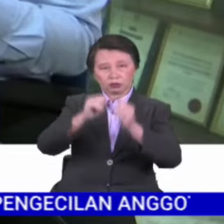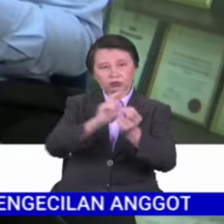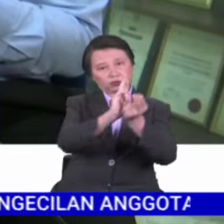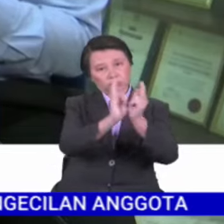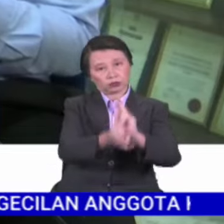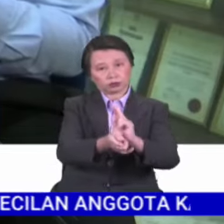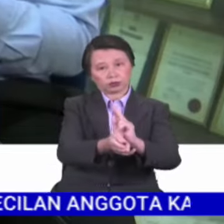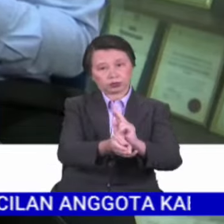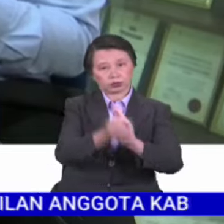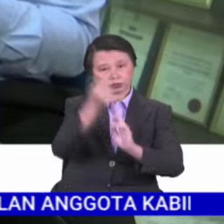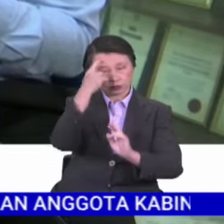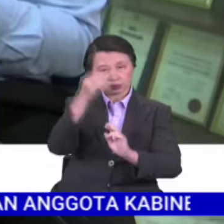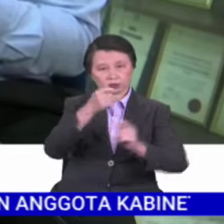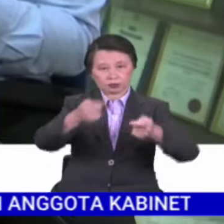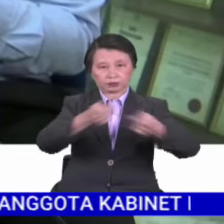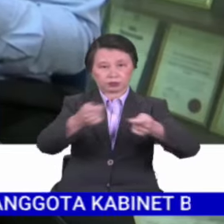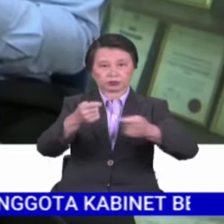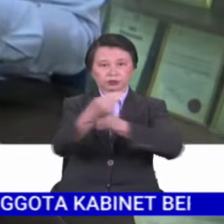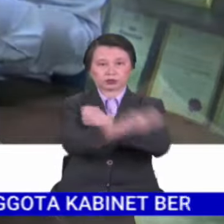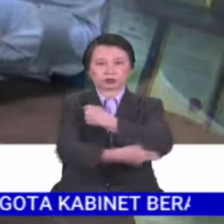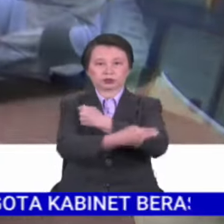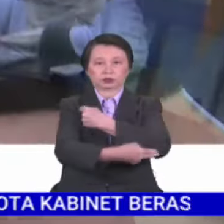dimensi dan pentadbiran negara.